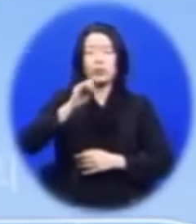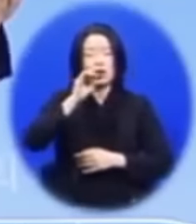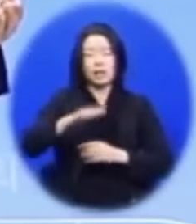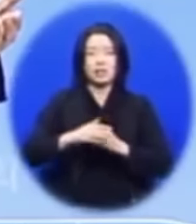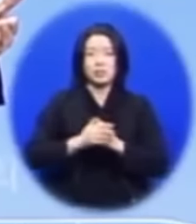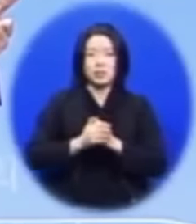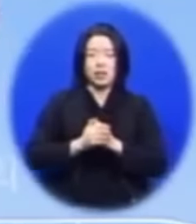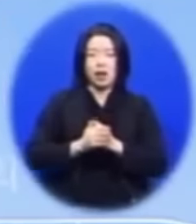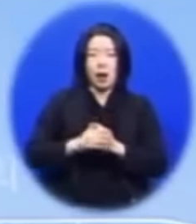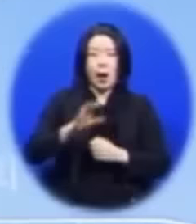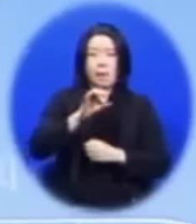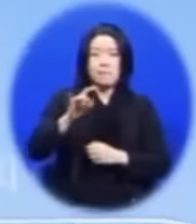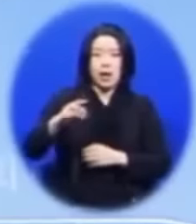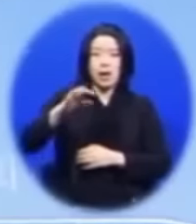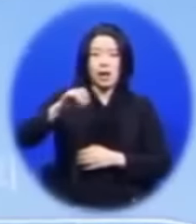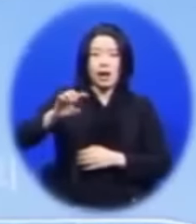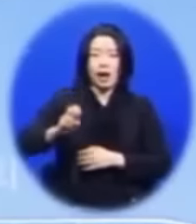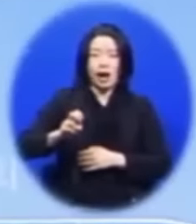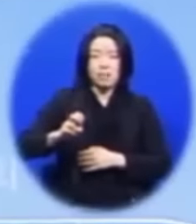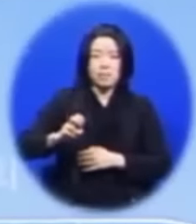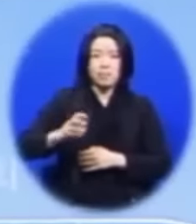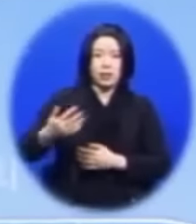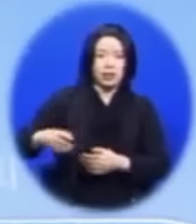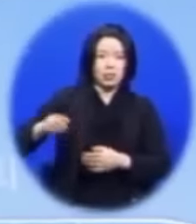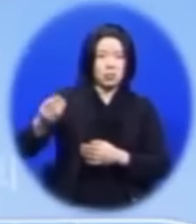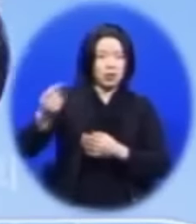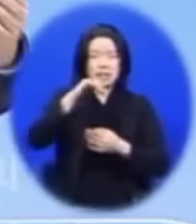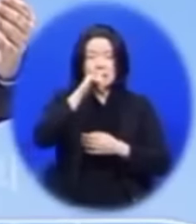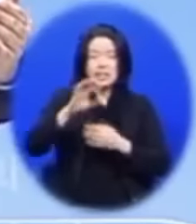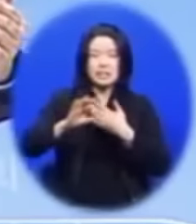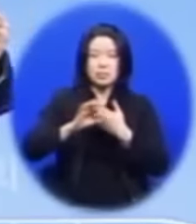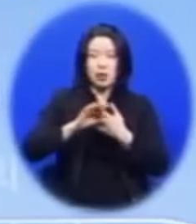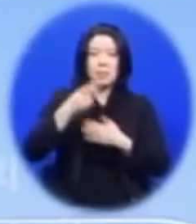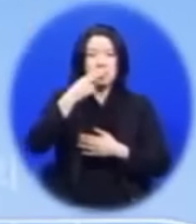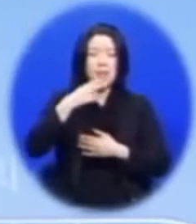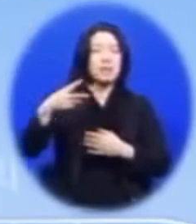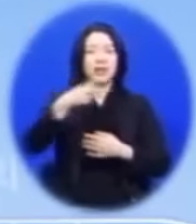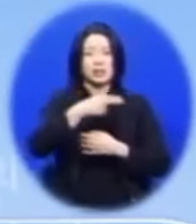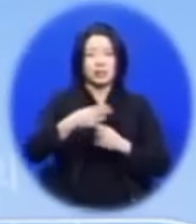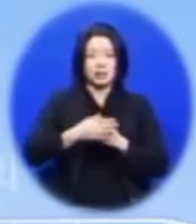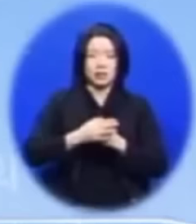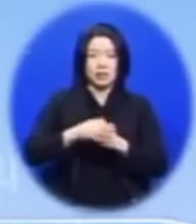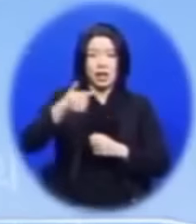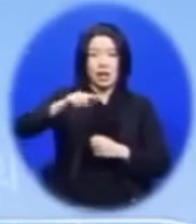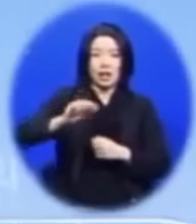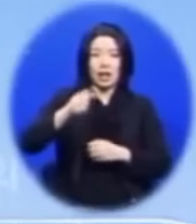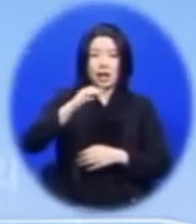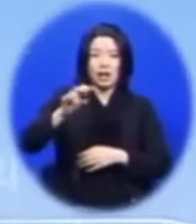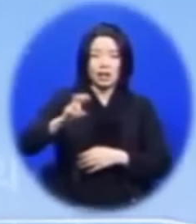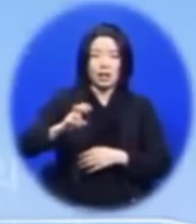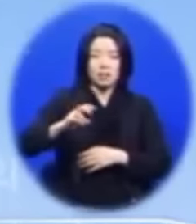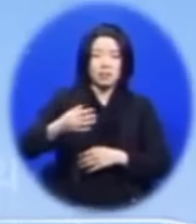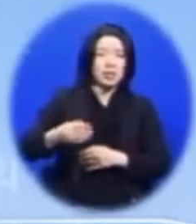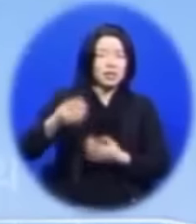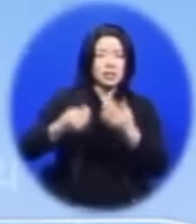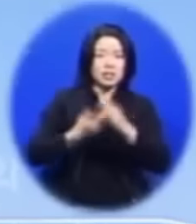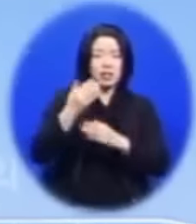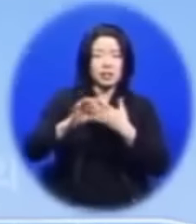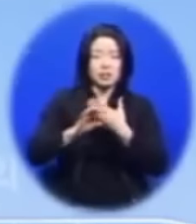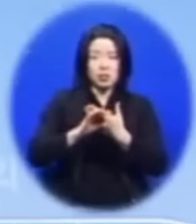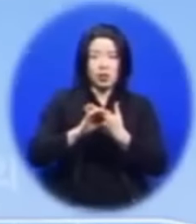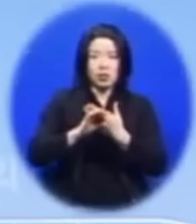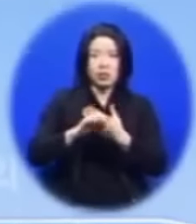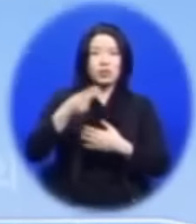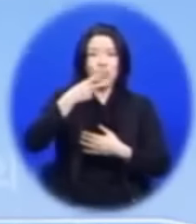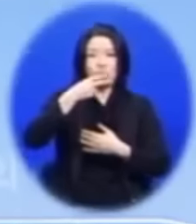폐암 걸리고 나면 담배 끊습니다 간남 그러면 술 끊습니다 워낙 충격이 크니까